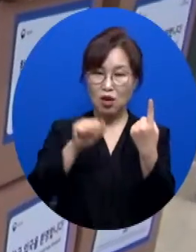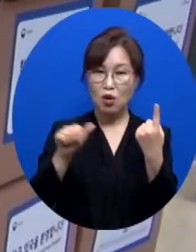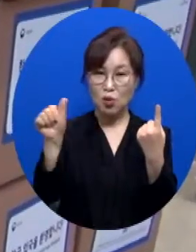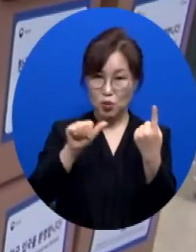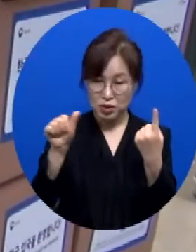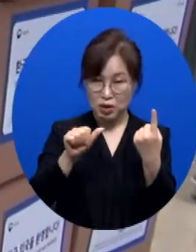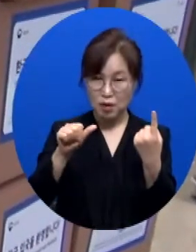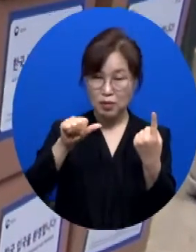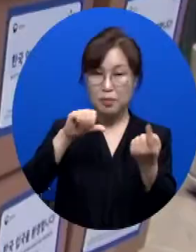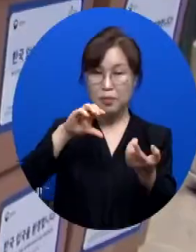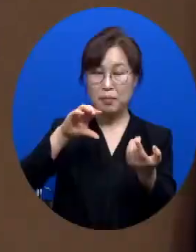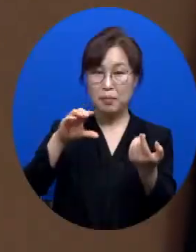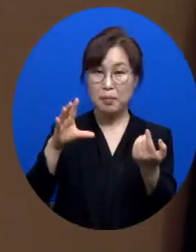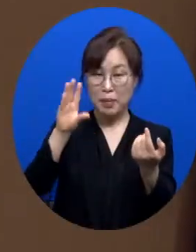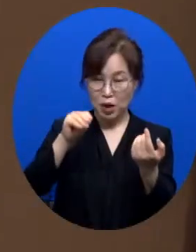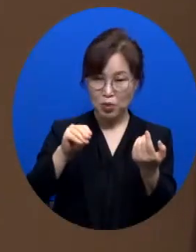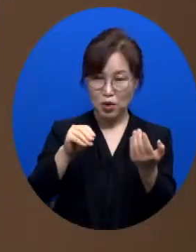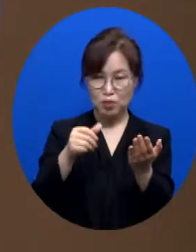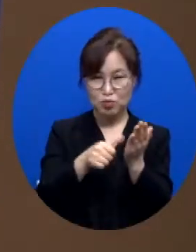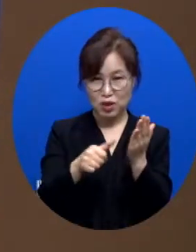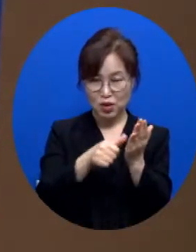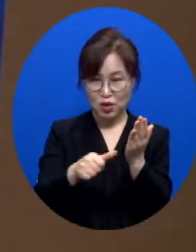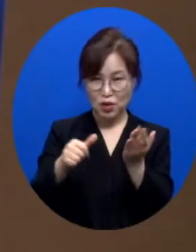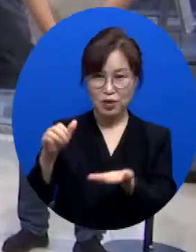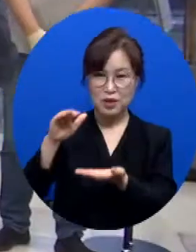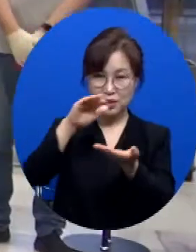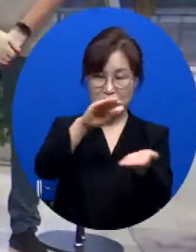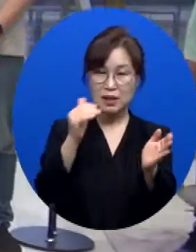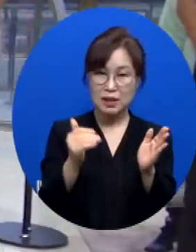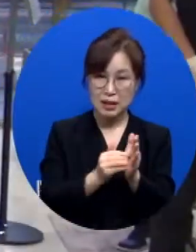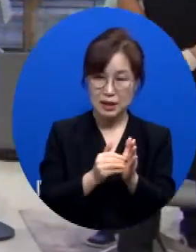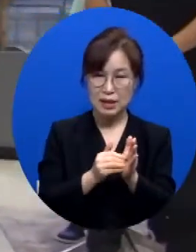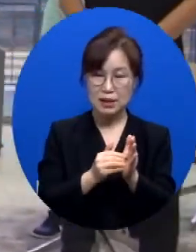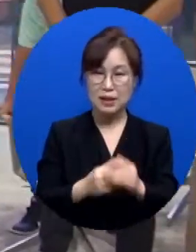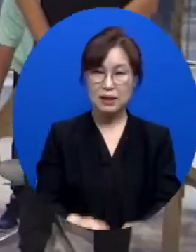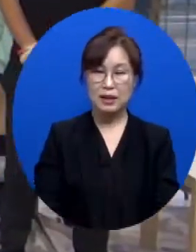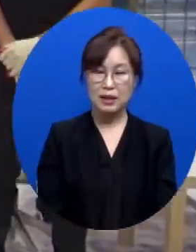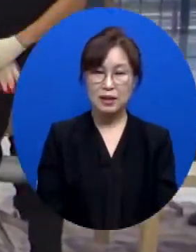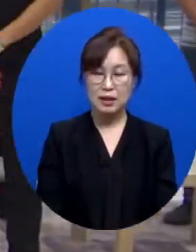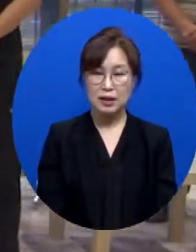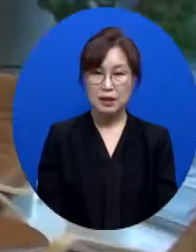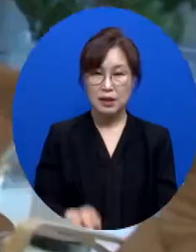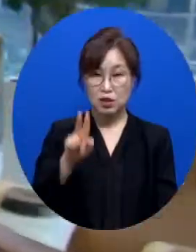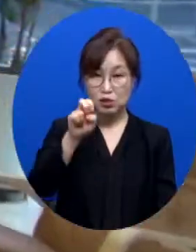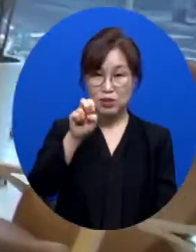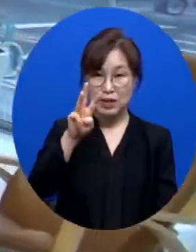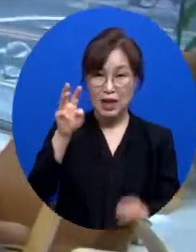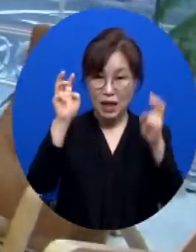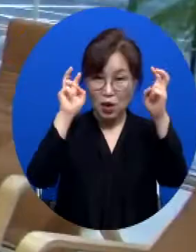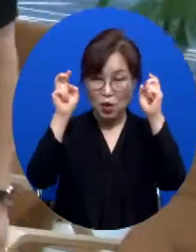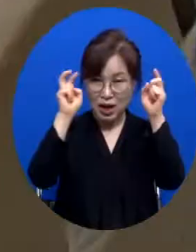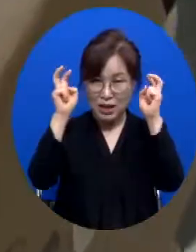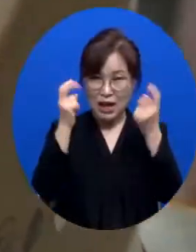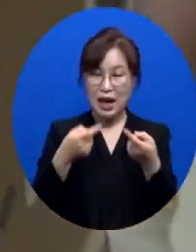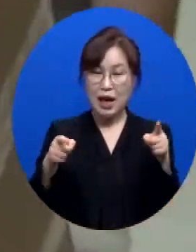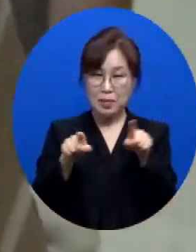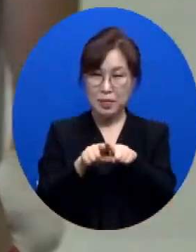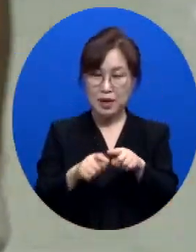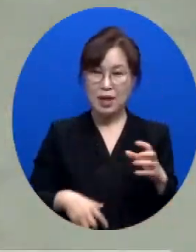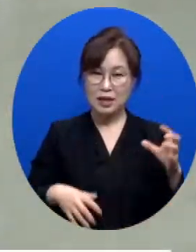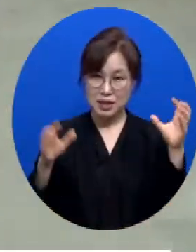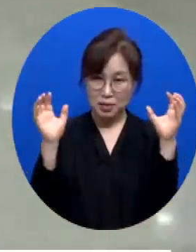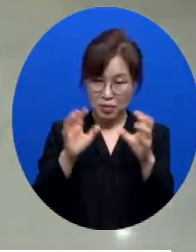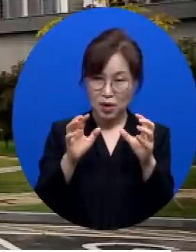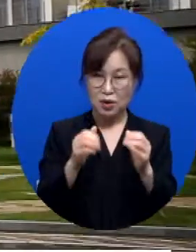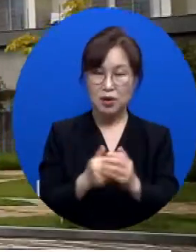원 상당의 기부 물품을 전달했습니다. 구호 물품 전달에는 국내 23개 업체가 참여했으며 어린아이들을